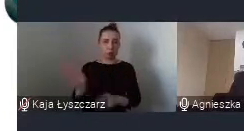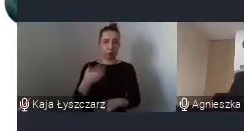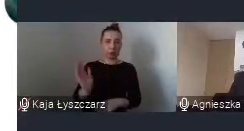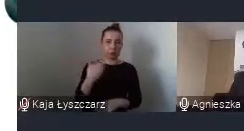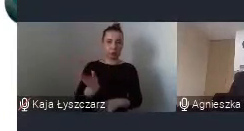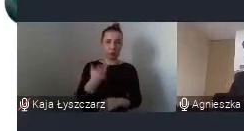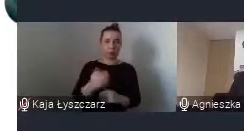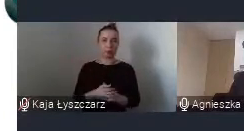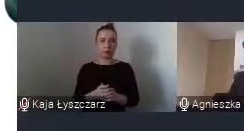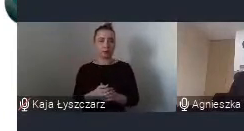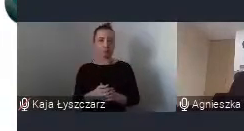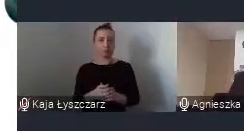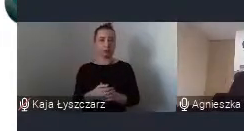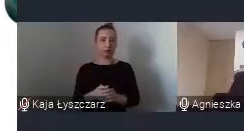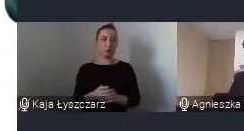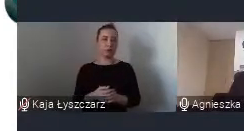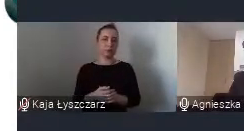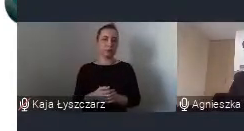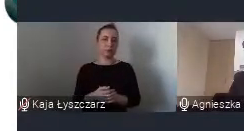przez moje slajdy.